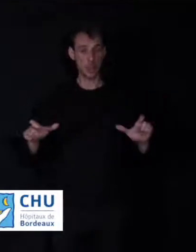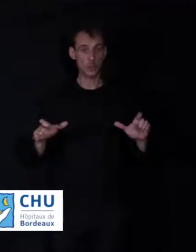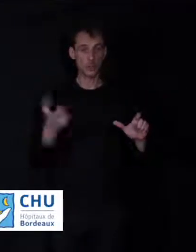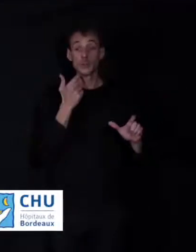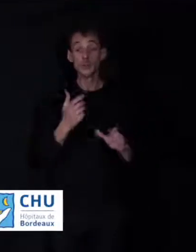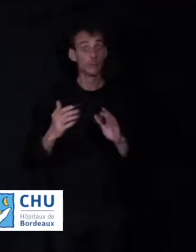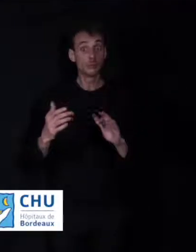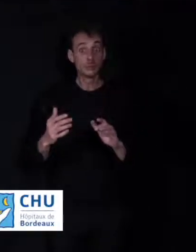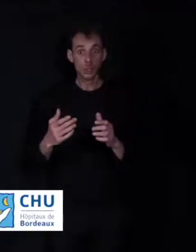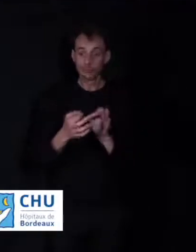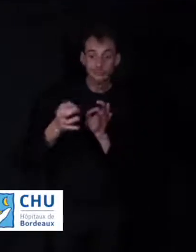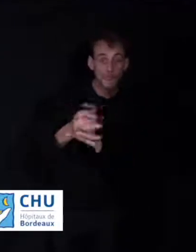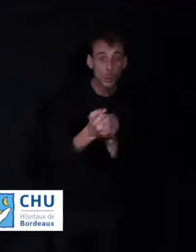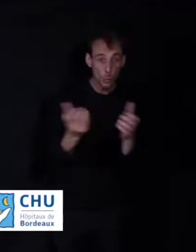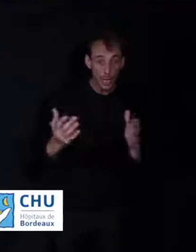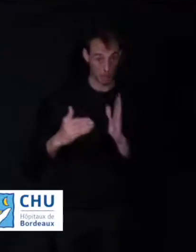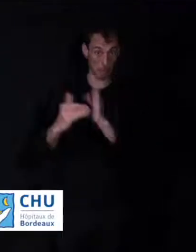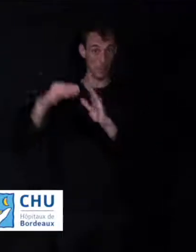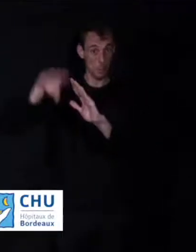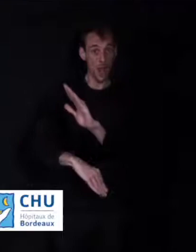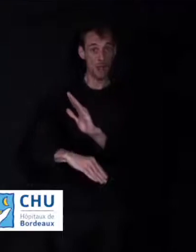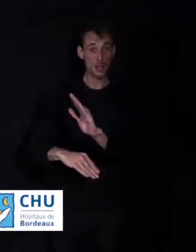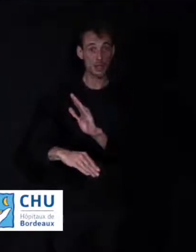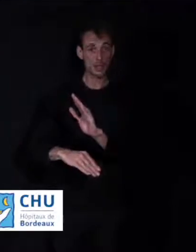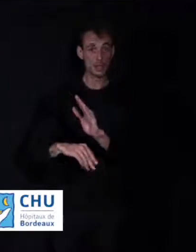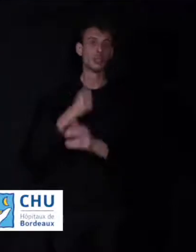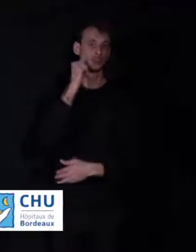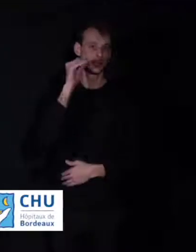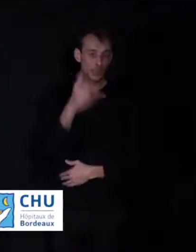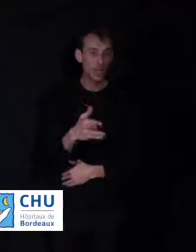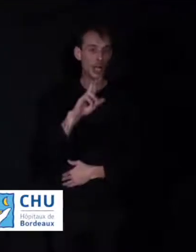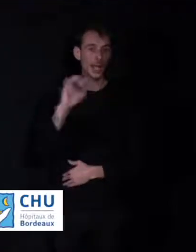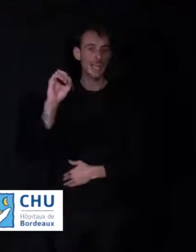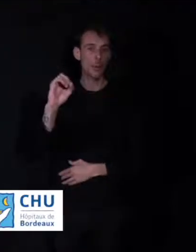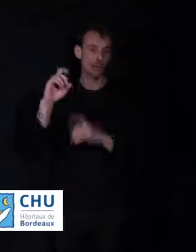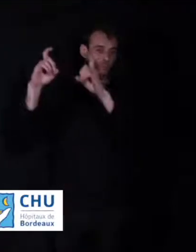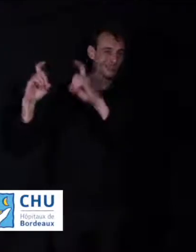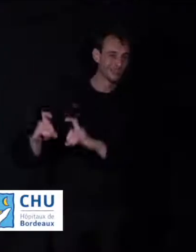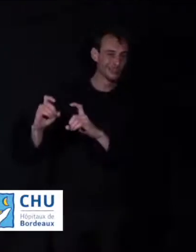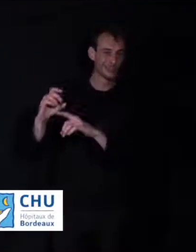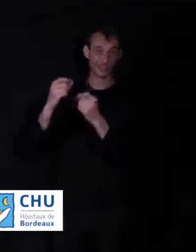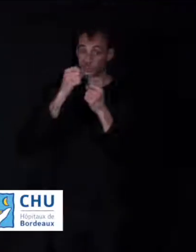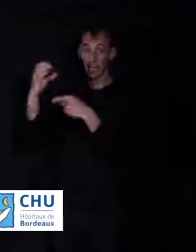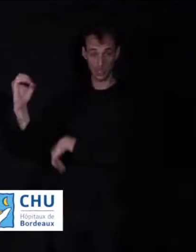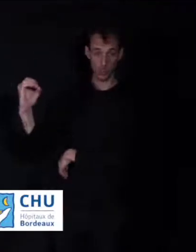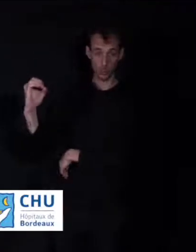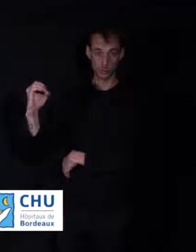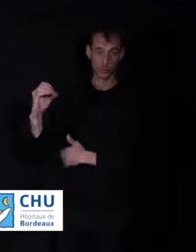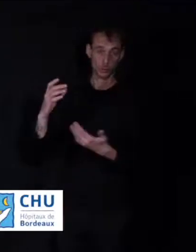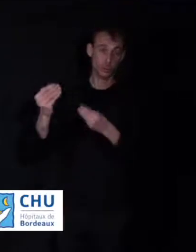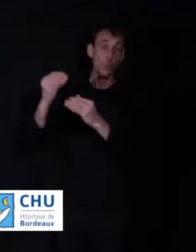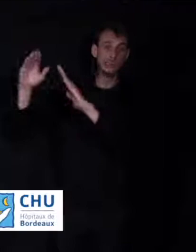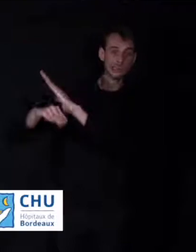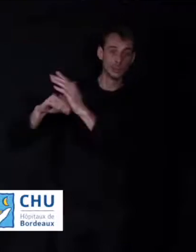est inférieur à 1 et la maladie s'éteint. Et c'est ce qui est montré ici. Si on a par exemple 60% des gens qui sont immunisés, 8 sur